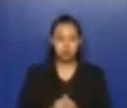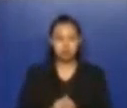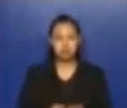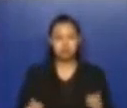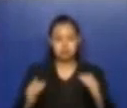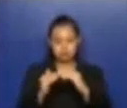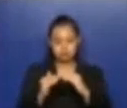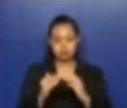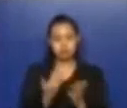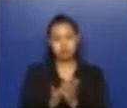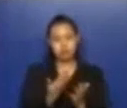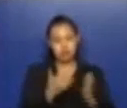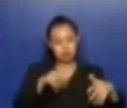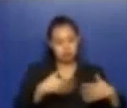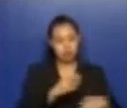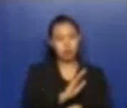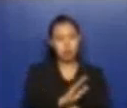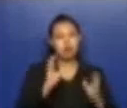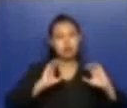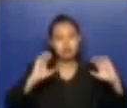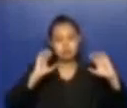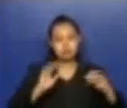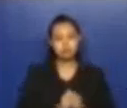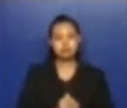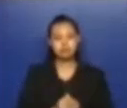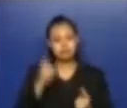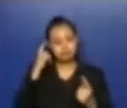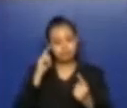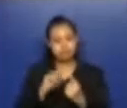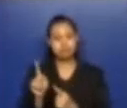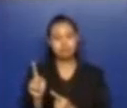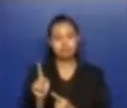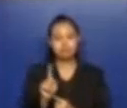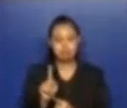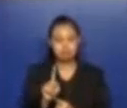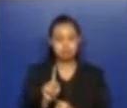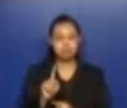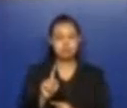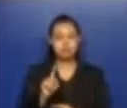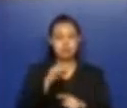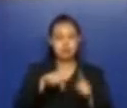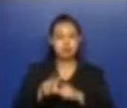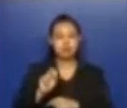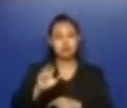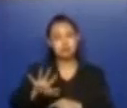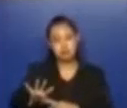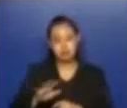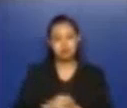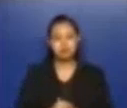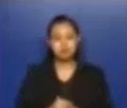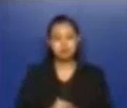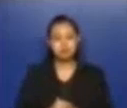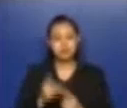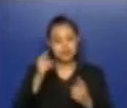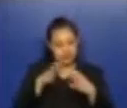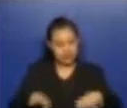ได้สุทธิของทางรัฐบาลโดยมีเป้าหมายไว้ที่ร้อยละ35นี่คือเป้าหมายที่ส